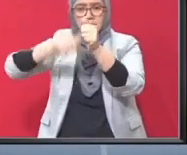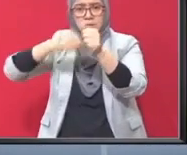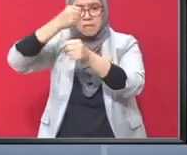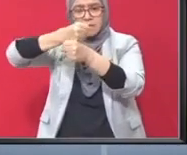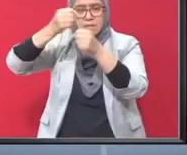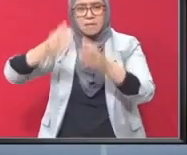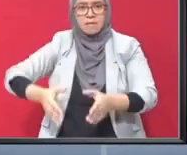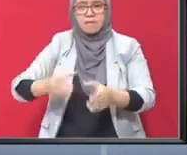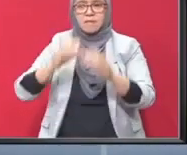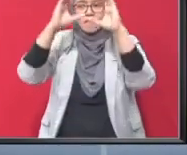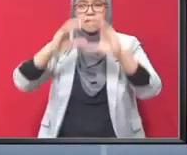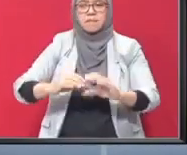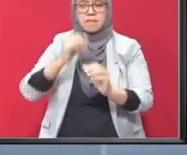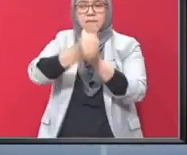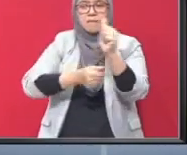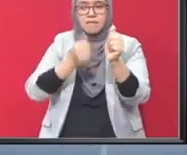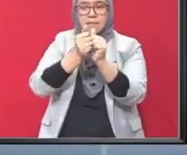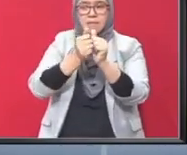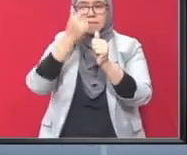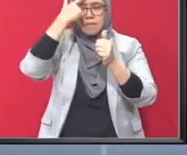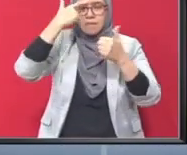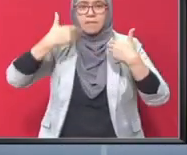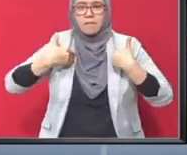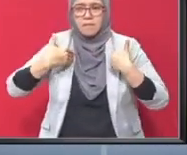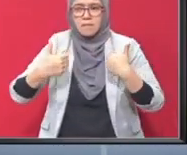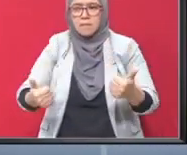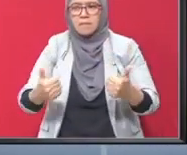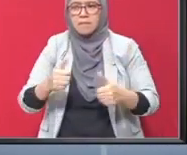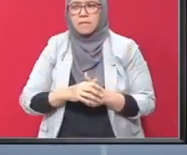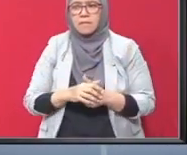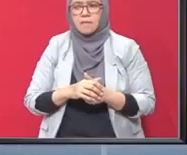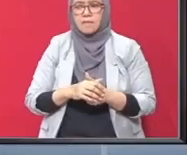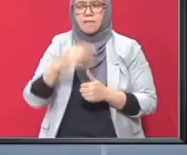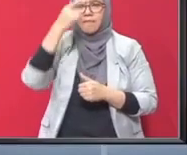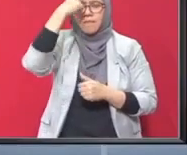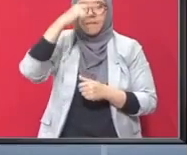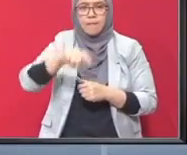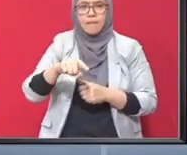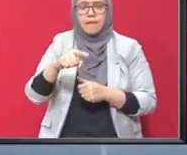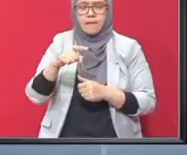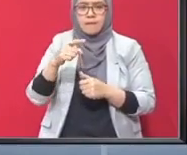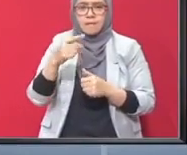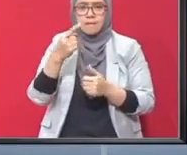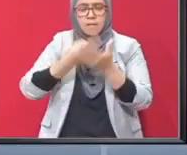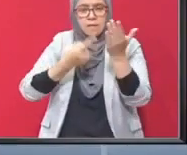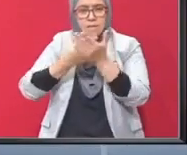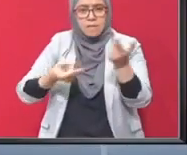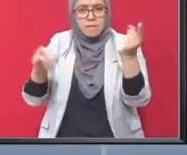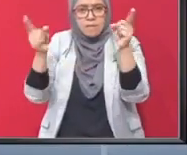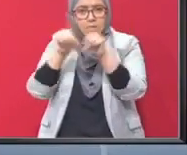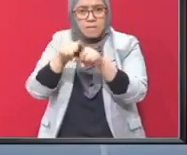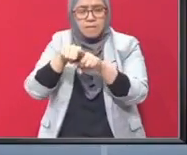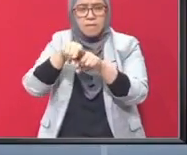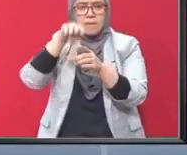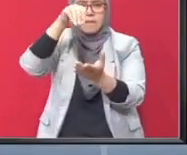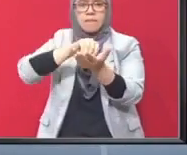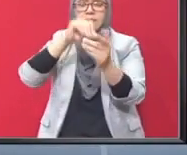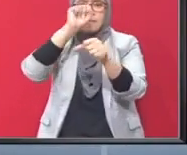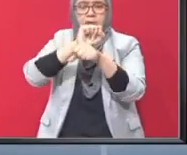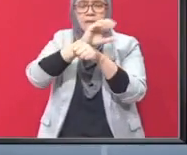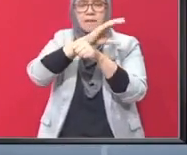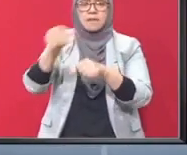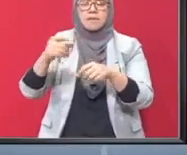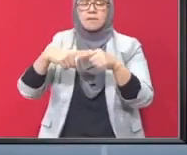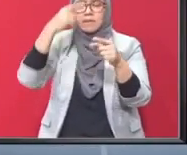tahun matic dari segi kesehatan dari segi kemalangan tempat kerja dan juga manfaat bagi anggota keluarga